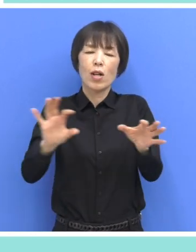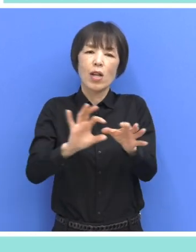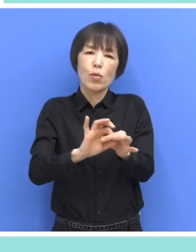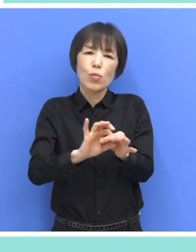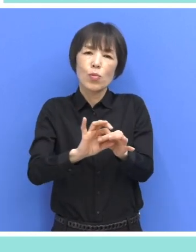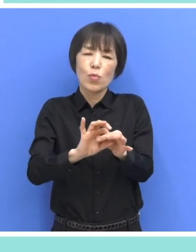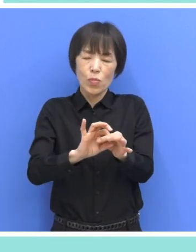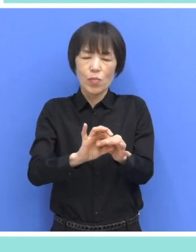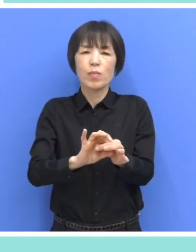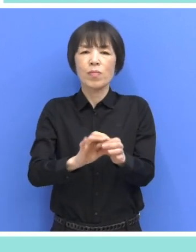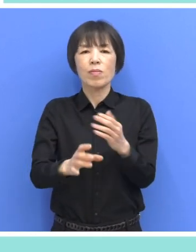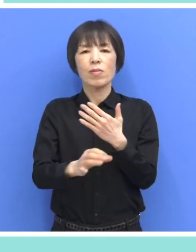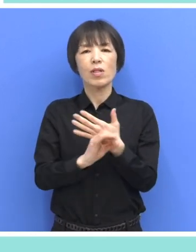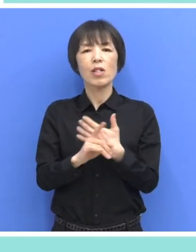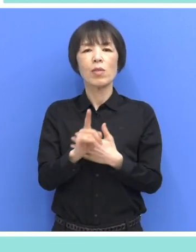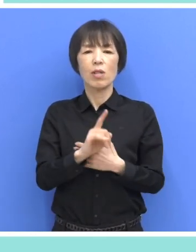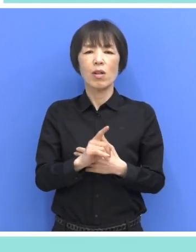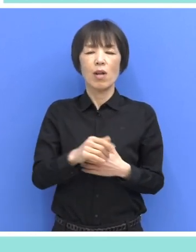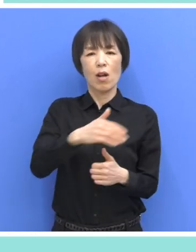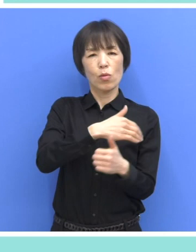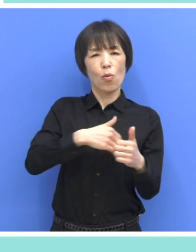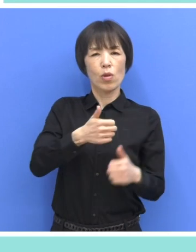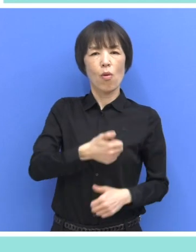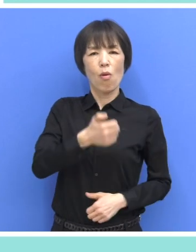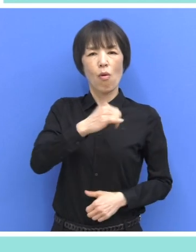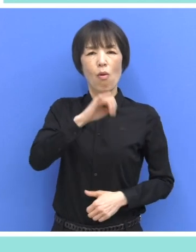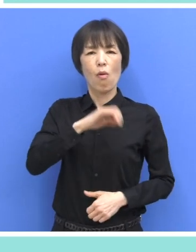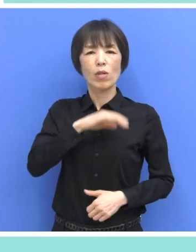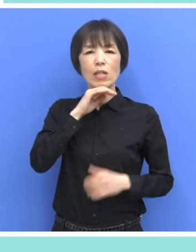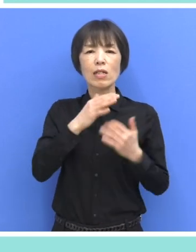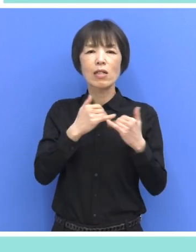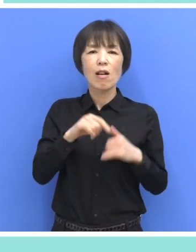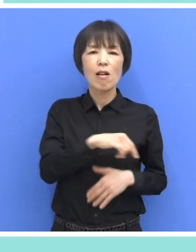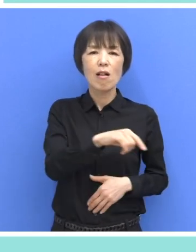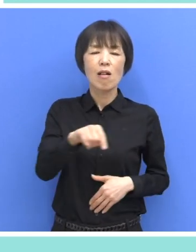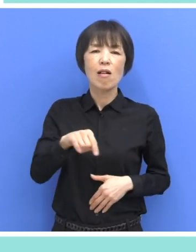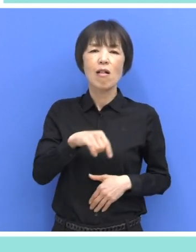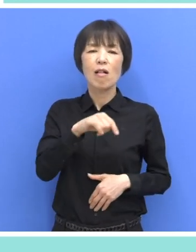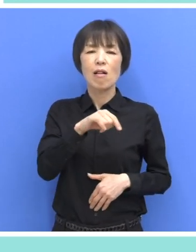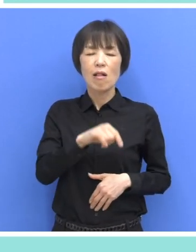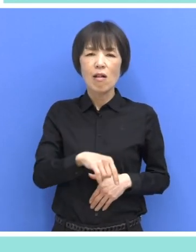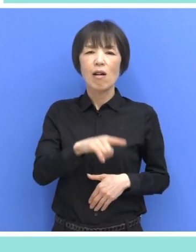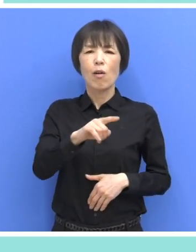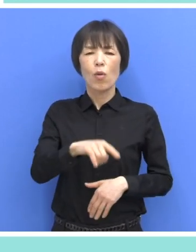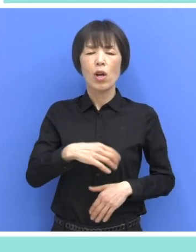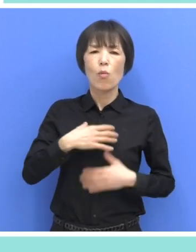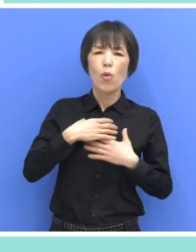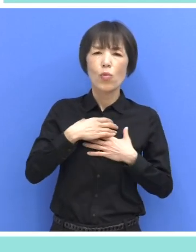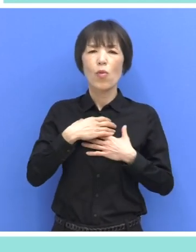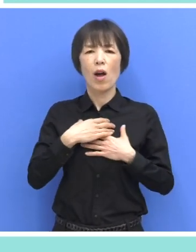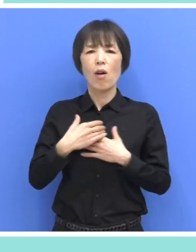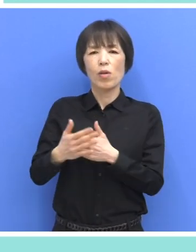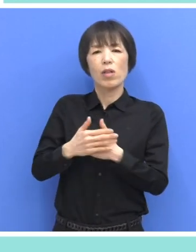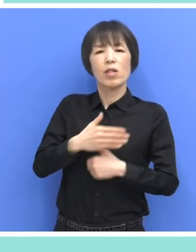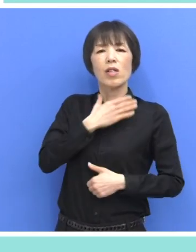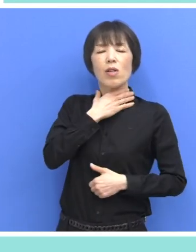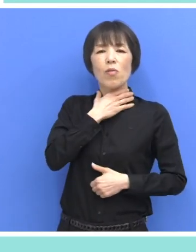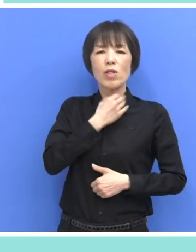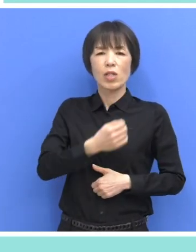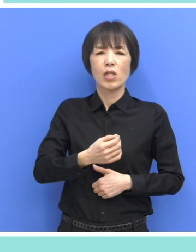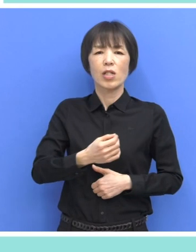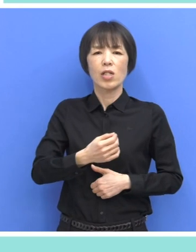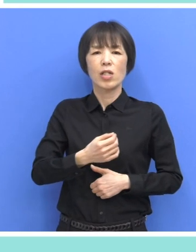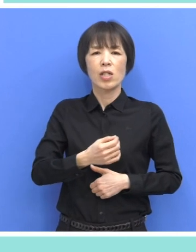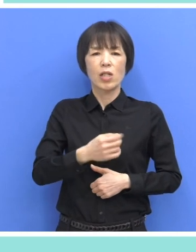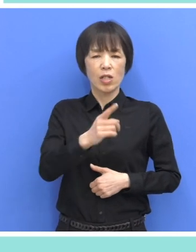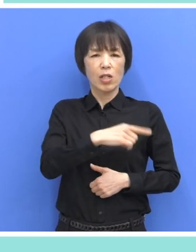ということです。例えば独居老人の方がいらっしゃったとしたときに、こんなところがすごく不安でお手伝いをしてもらいたいな